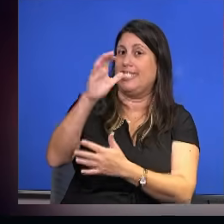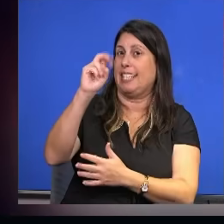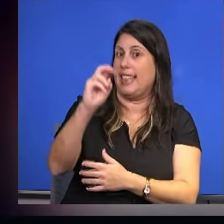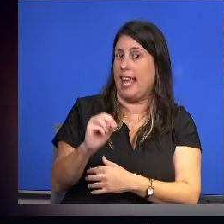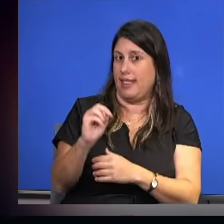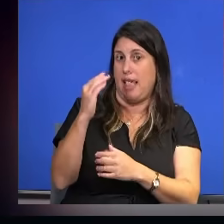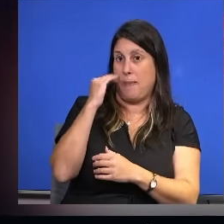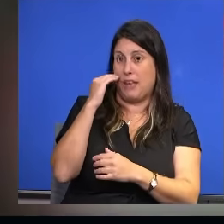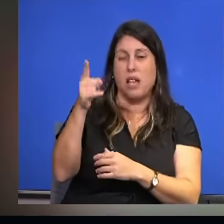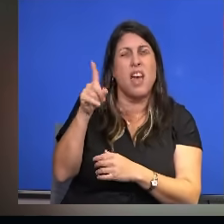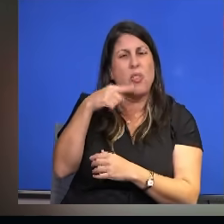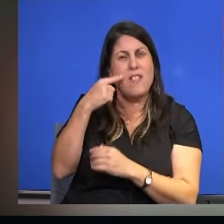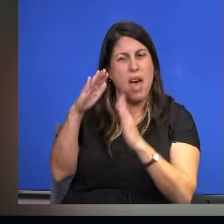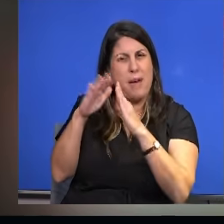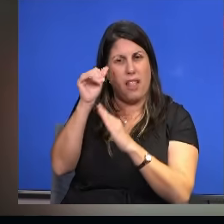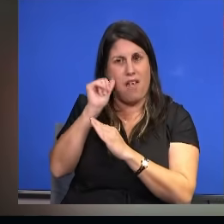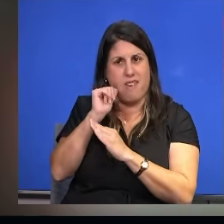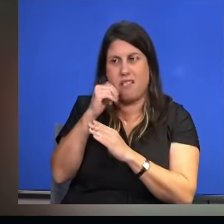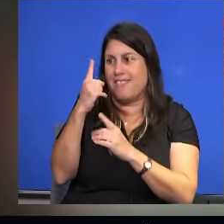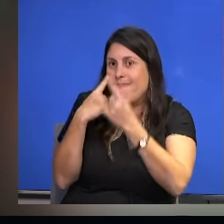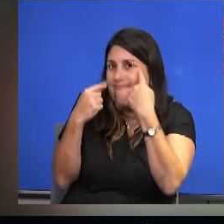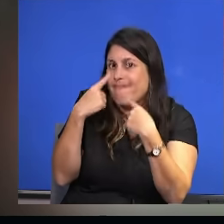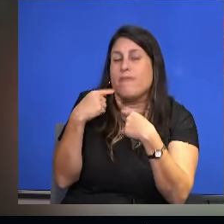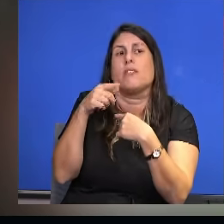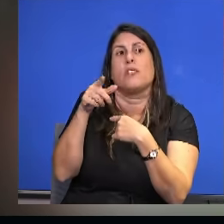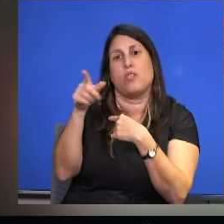הבית הלבן בבכי אחרי התיאור הקשה של המגיש.